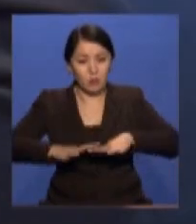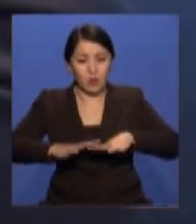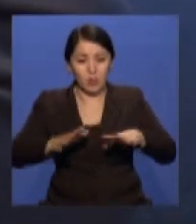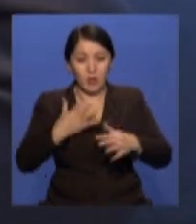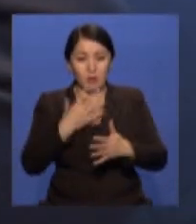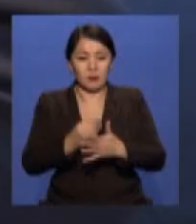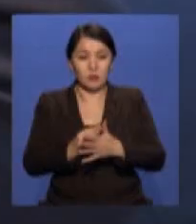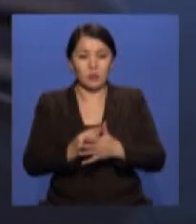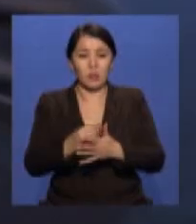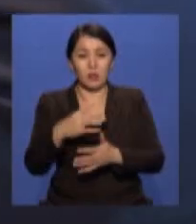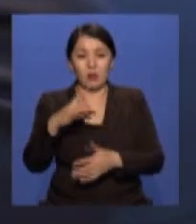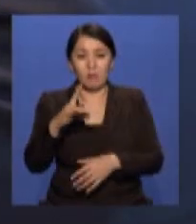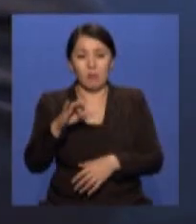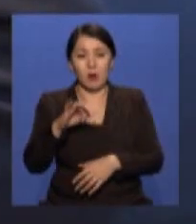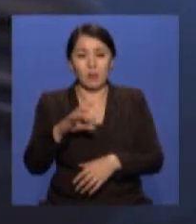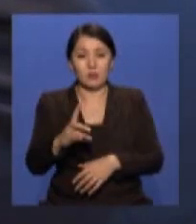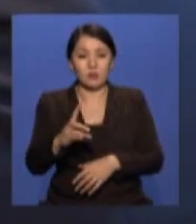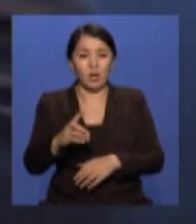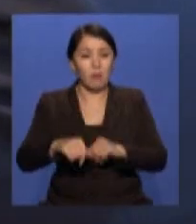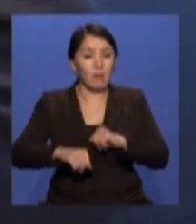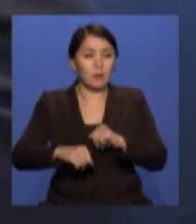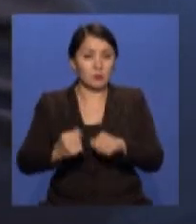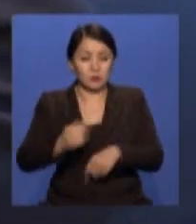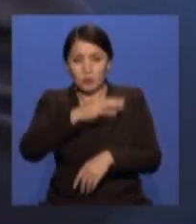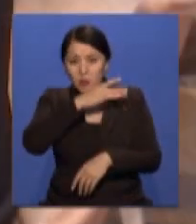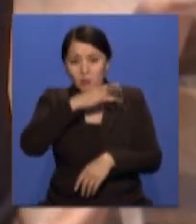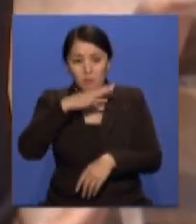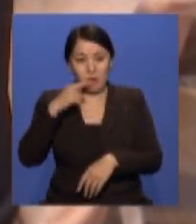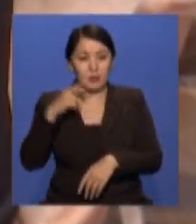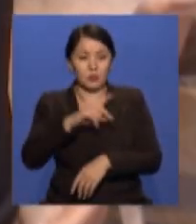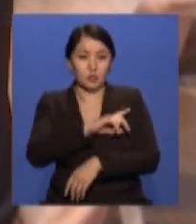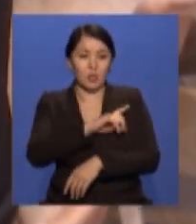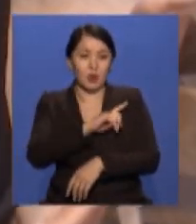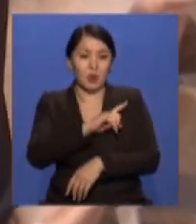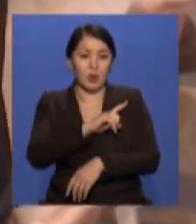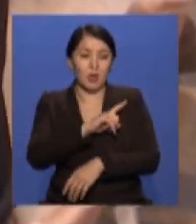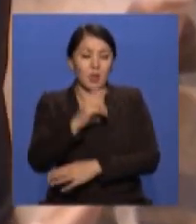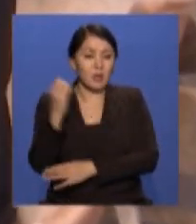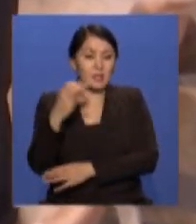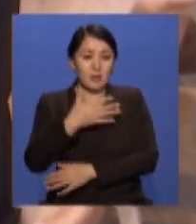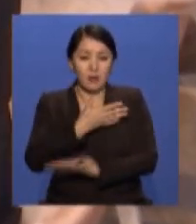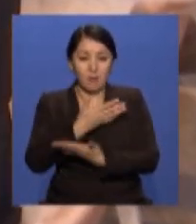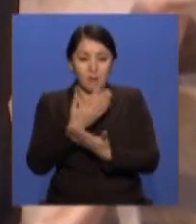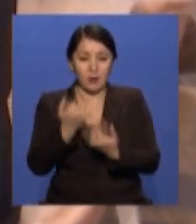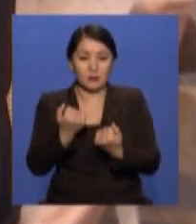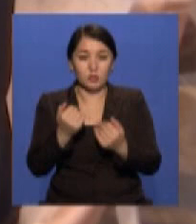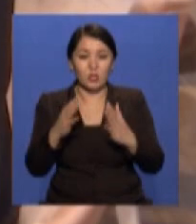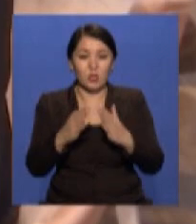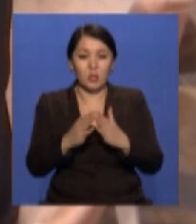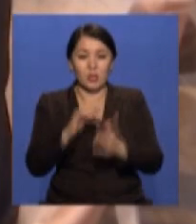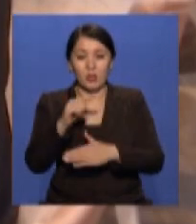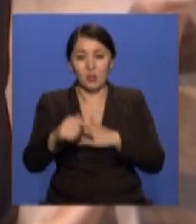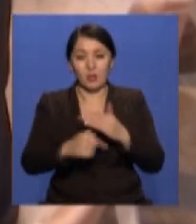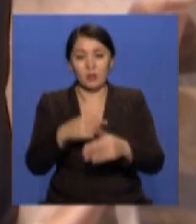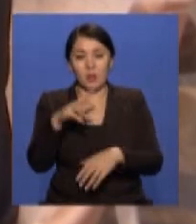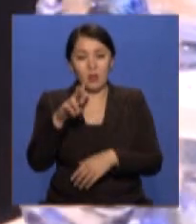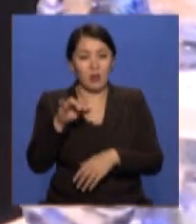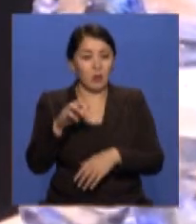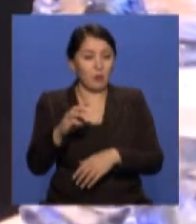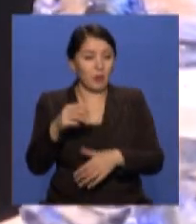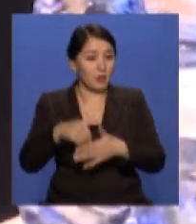электр бағаналары бұзылып, әлі күнге дейін көптеген үйлер қуатсыз қалып отыр. Оған қоса үйлер қала әкімдігінің балансына кірмейді